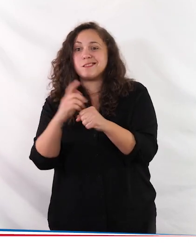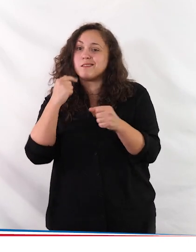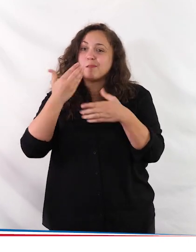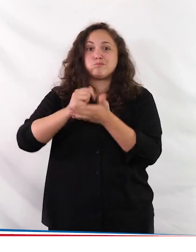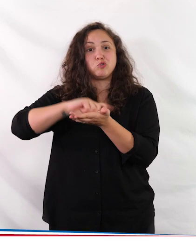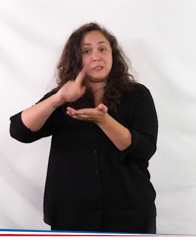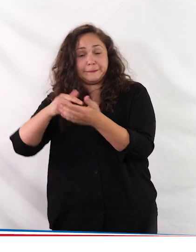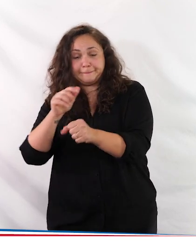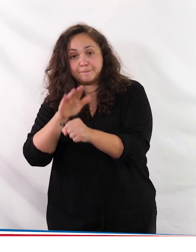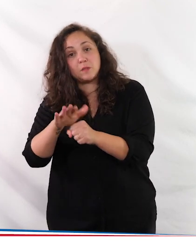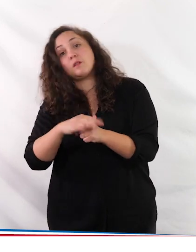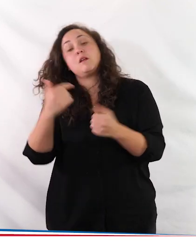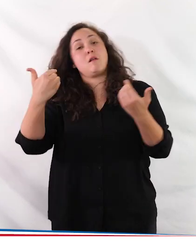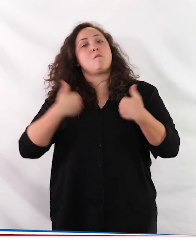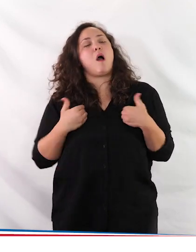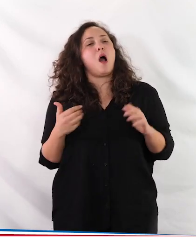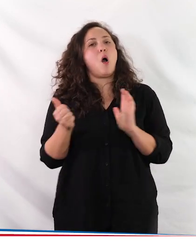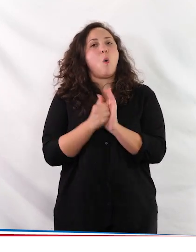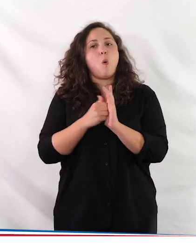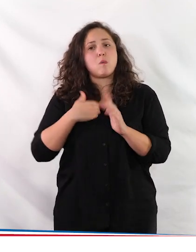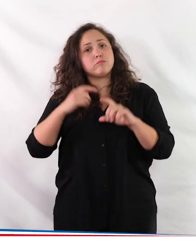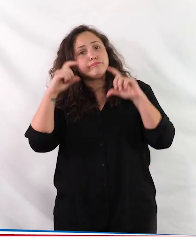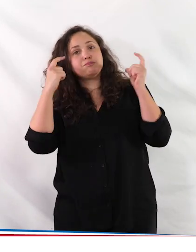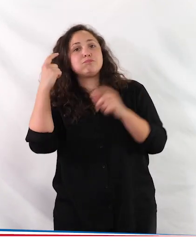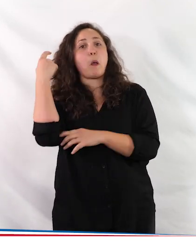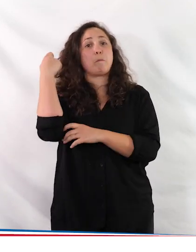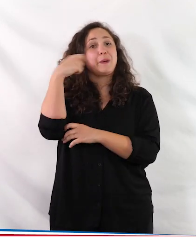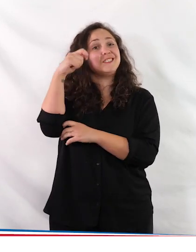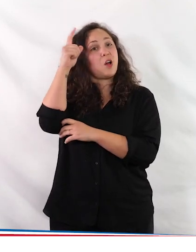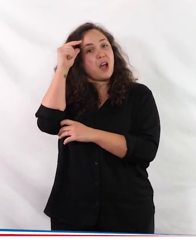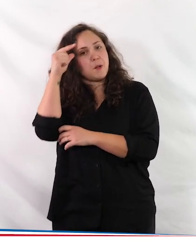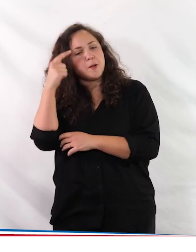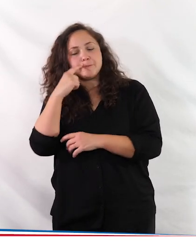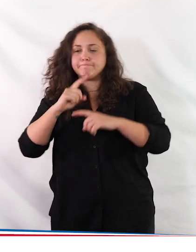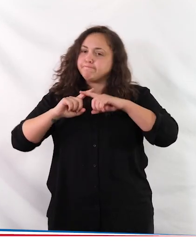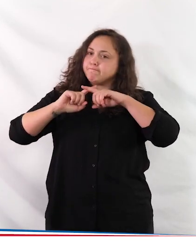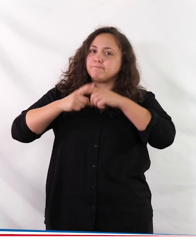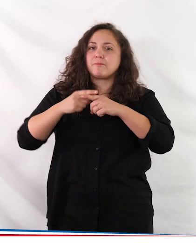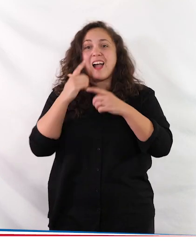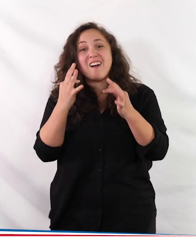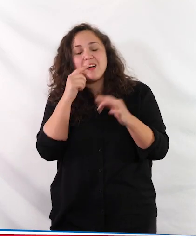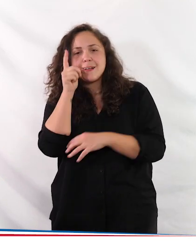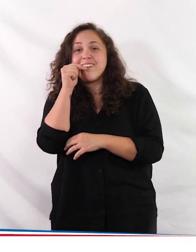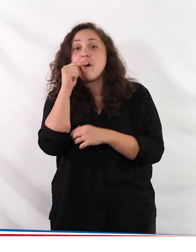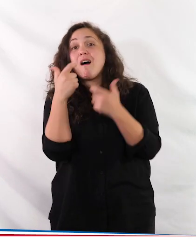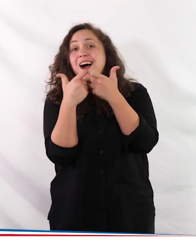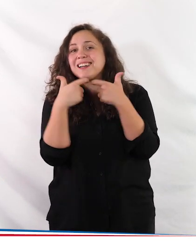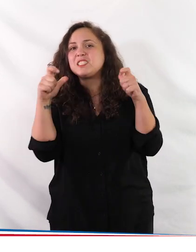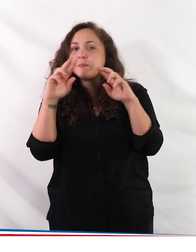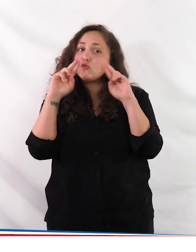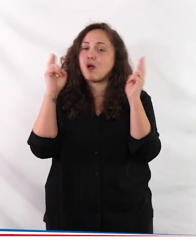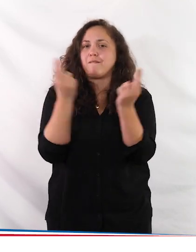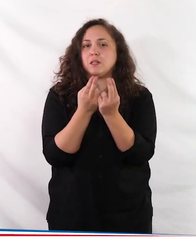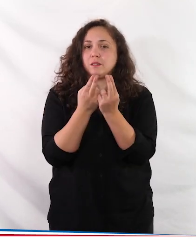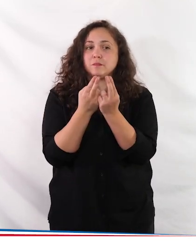table, je vous le dis tout de suite. Donc pour moi, présidente de la République, je viendrai appuyer cet effort d'accessibilité